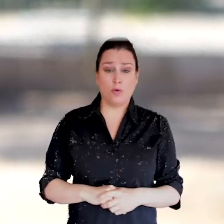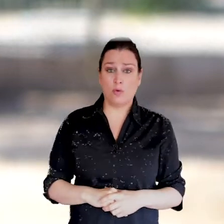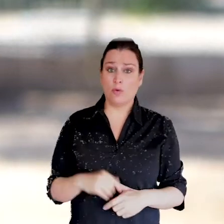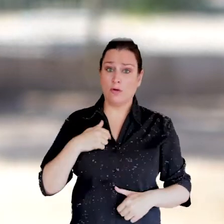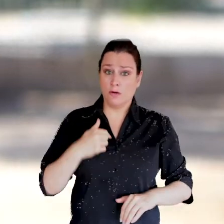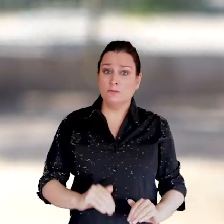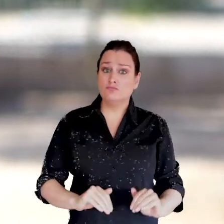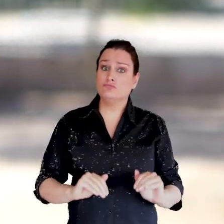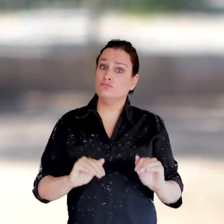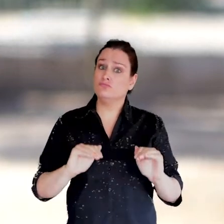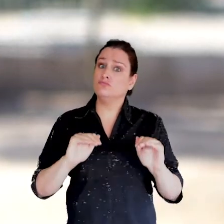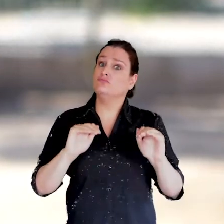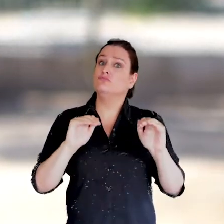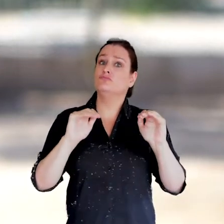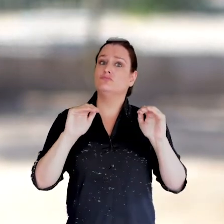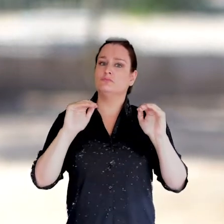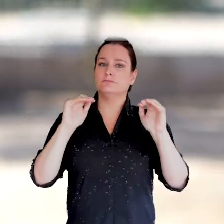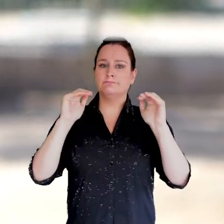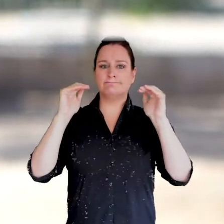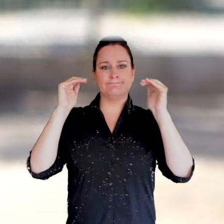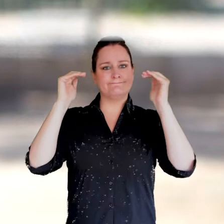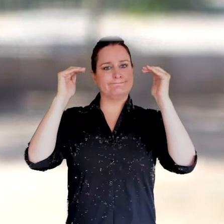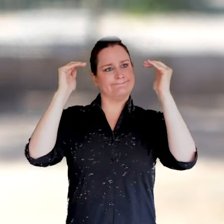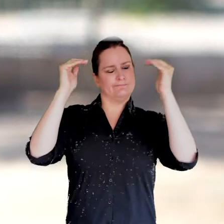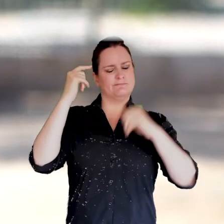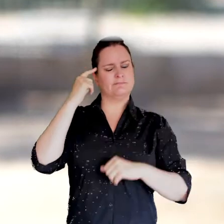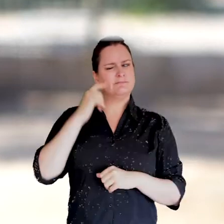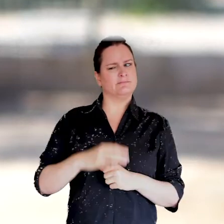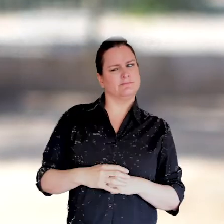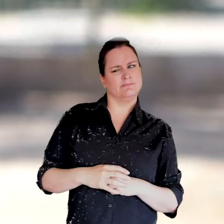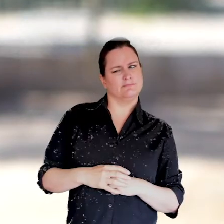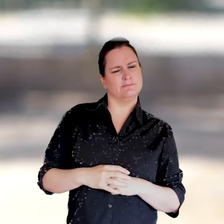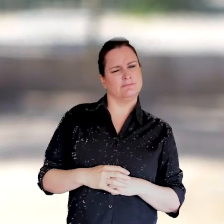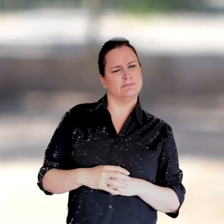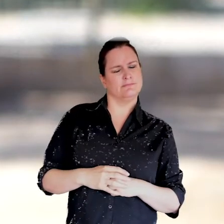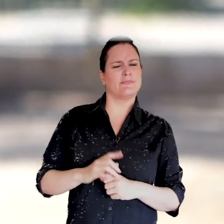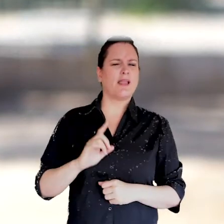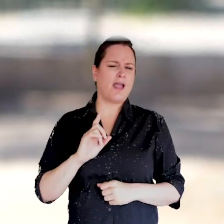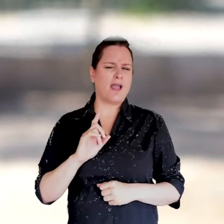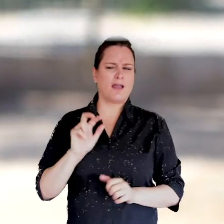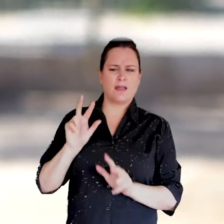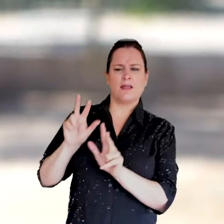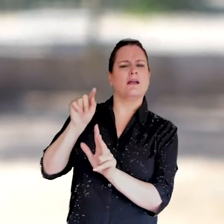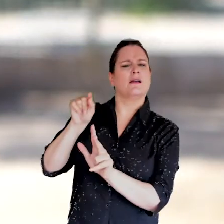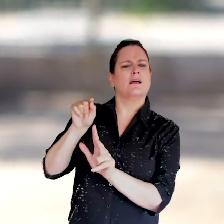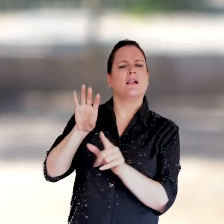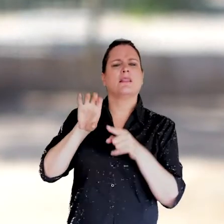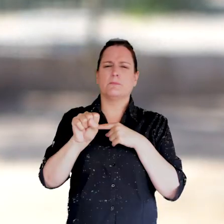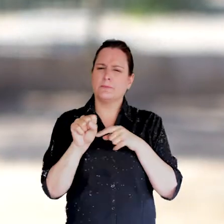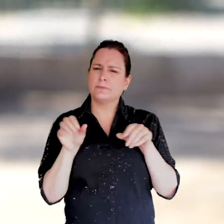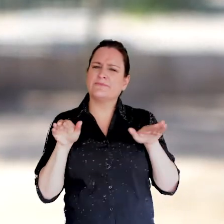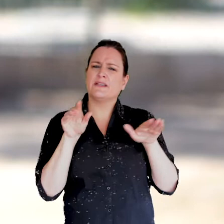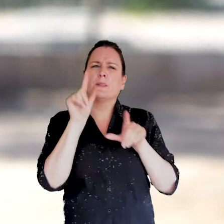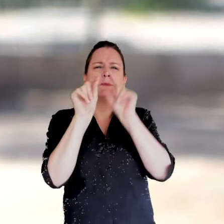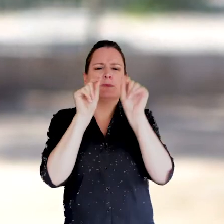Ek het geglo seker tot ek later groot moet opraak. En so dat ek die diertjie later versigtig raak, want maar net